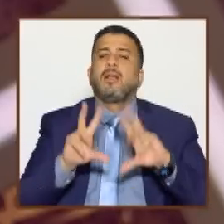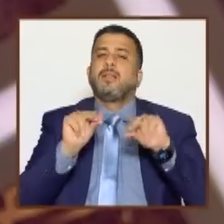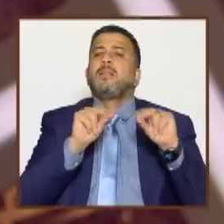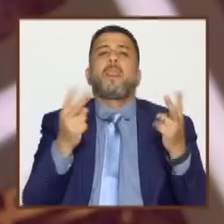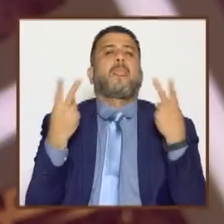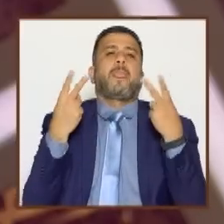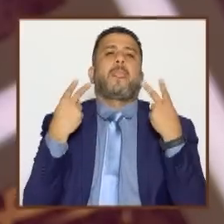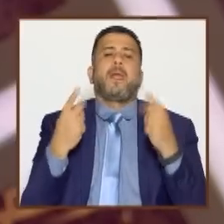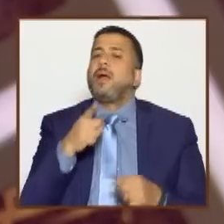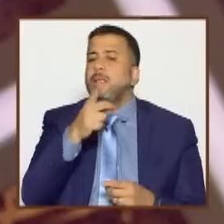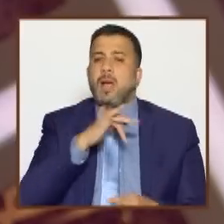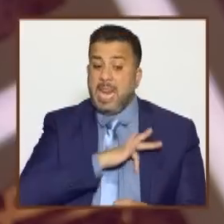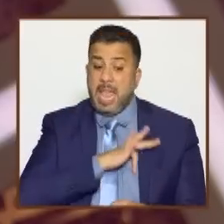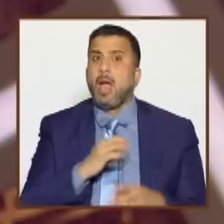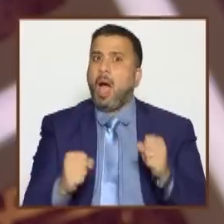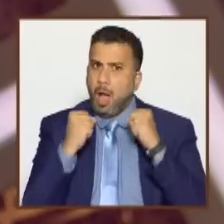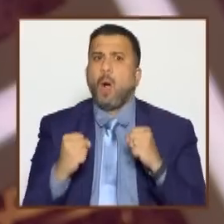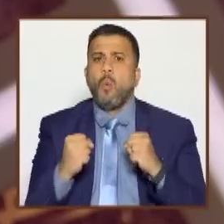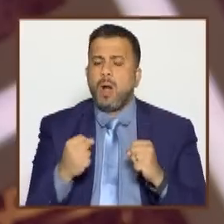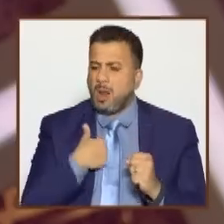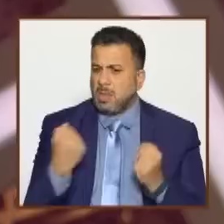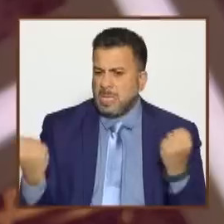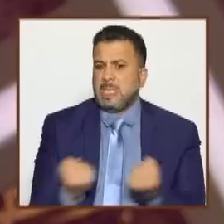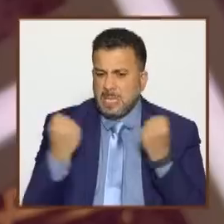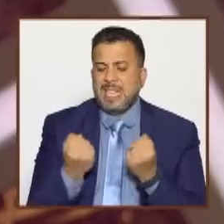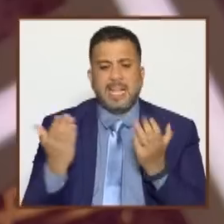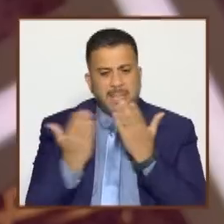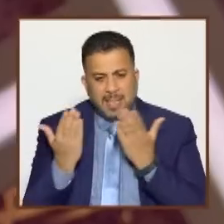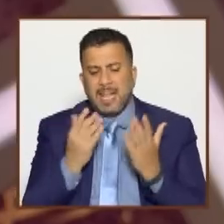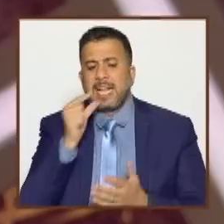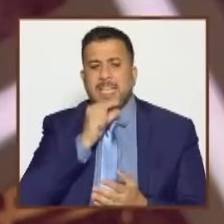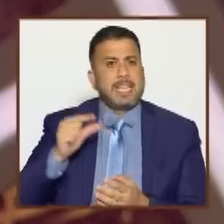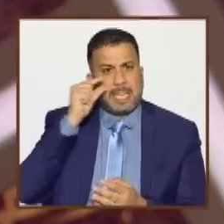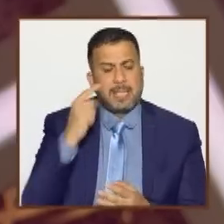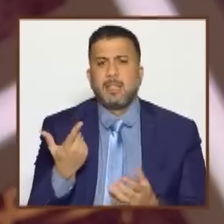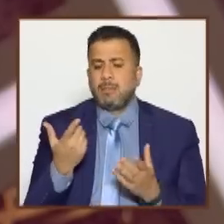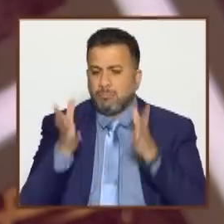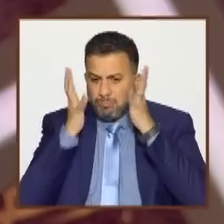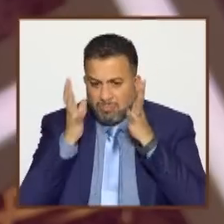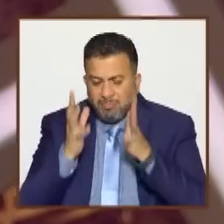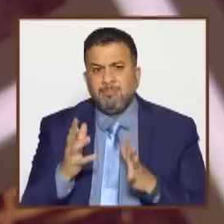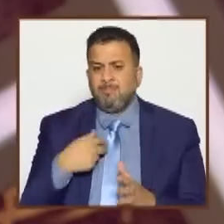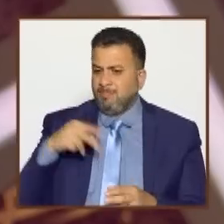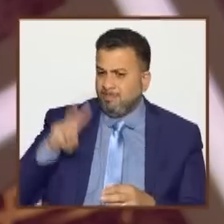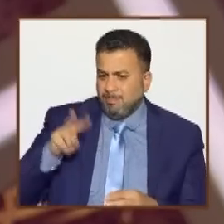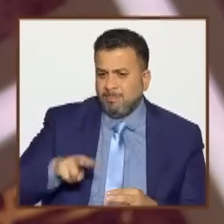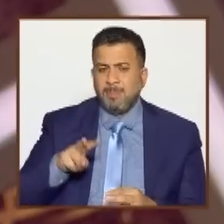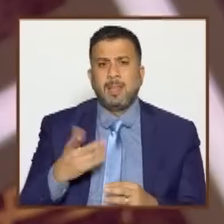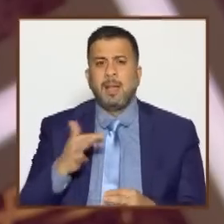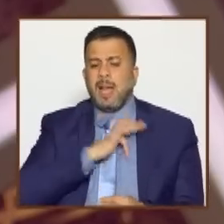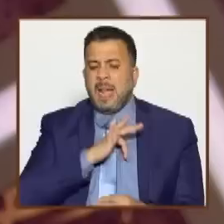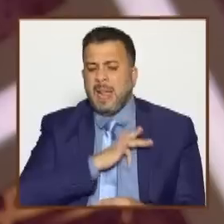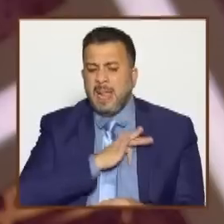أن يقوي نيته وأن يلاحظ طويته. يقول بعض السلف يقول إنني أجاهد نيتي لأن تتقلب